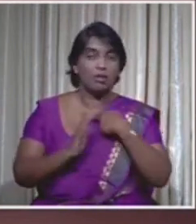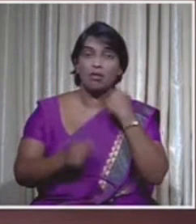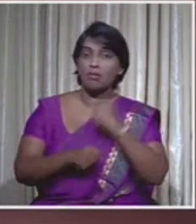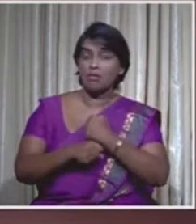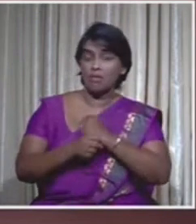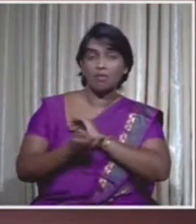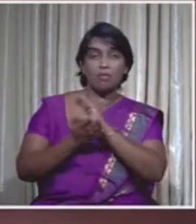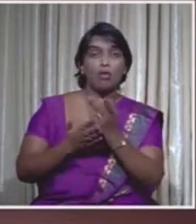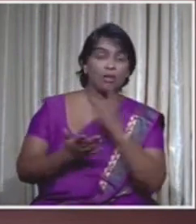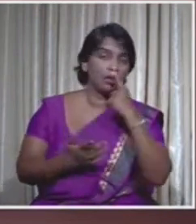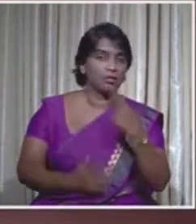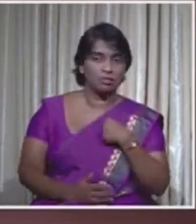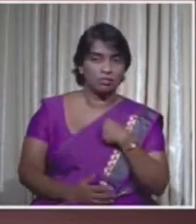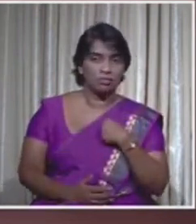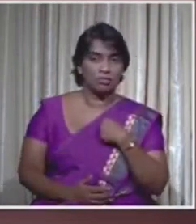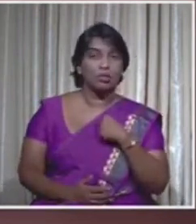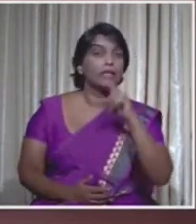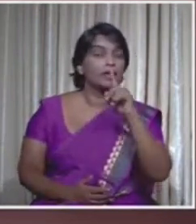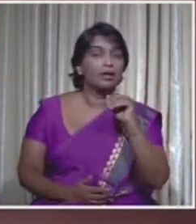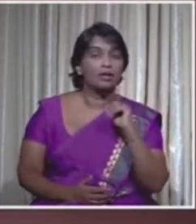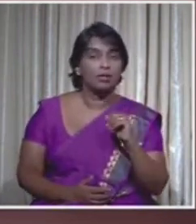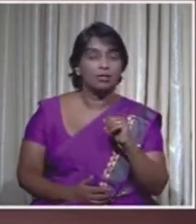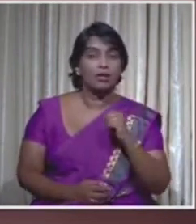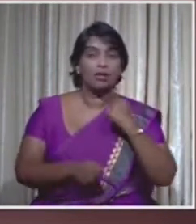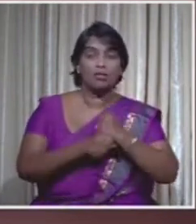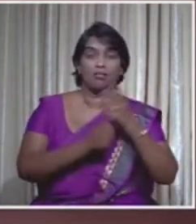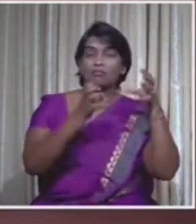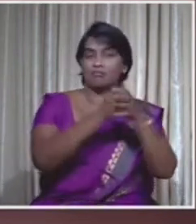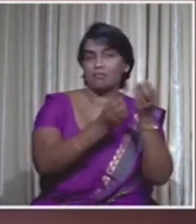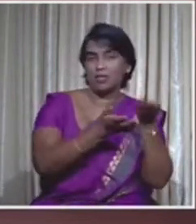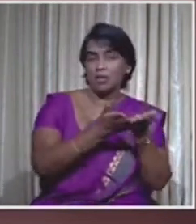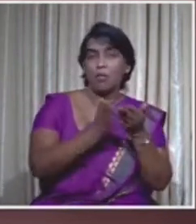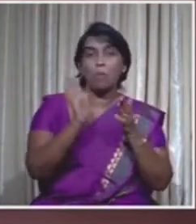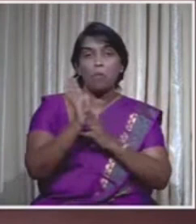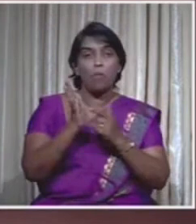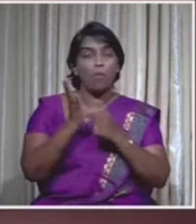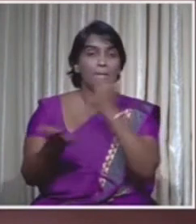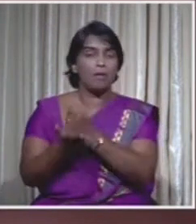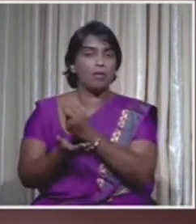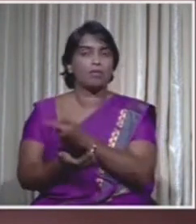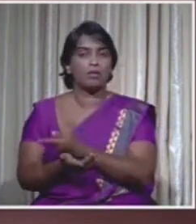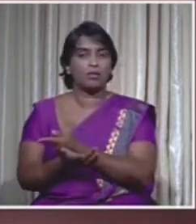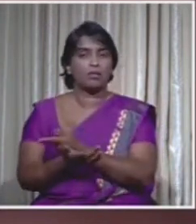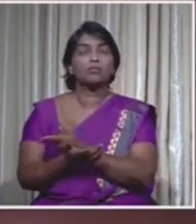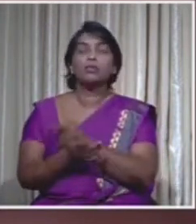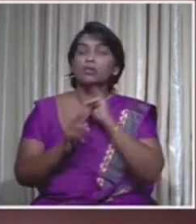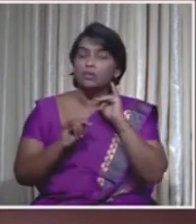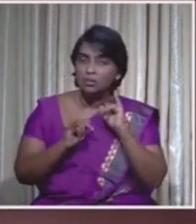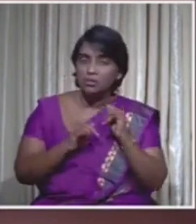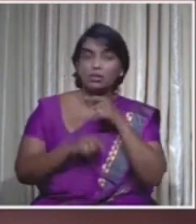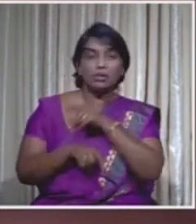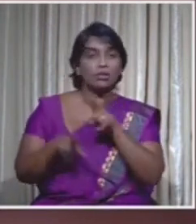බහණ්ඩාගාරයේ මුදල් කොච්චරද කියලා කිව්වොත් කියන්න වෙන මොකද්ද ඒකාබද්ධාර මුදල් මෙච්චර තියෙනවා මොහන් ටී පෙරරගේ account එකේ මෙච්චර තියෙනවා කවුරු හරි